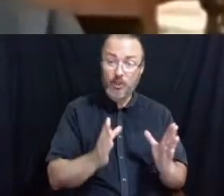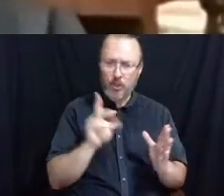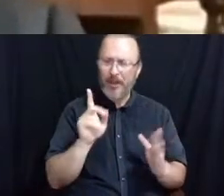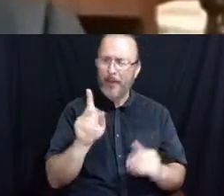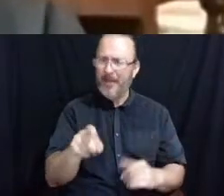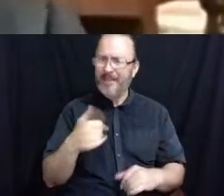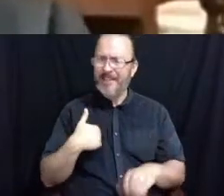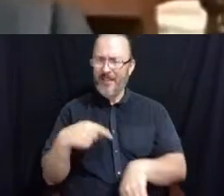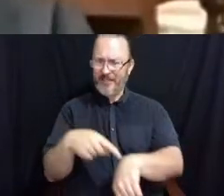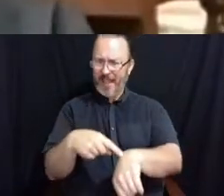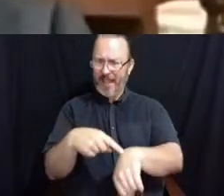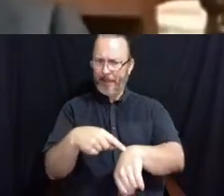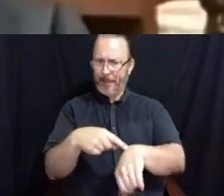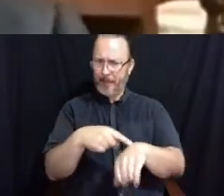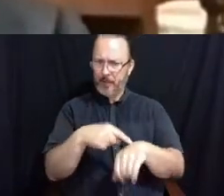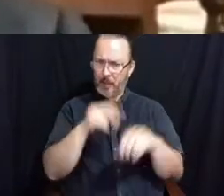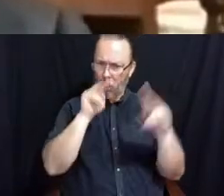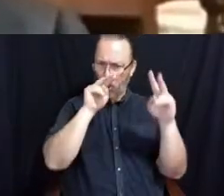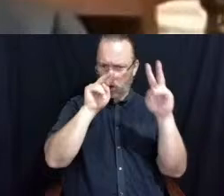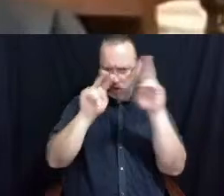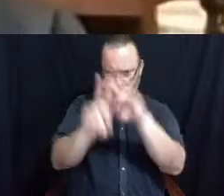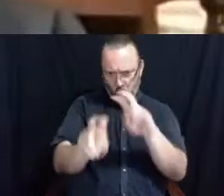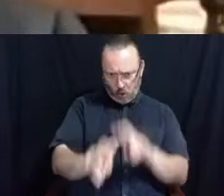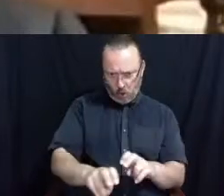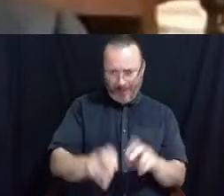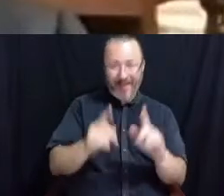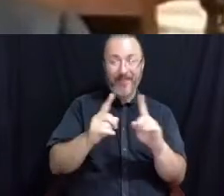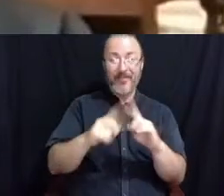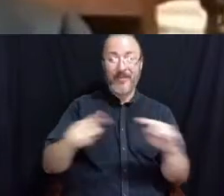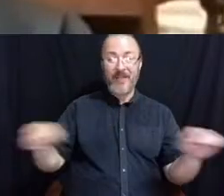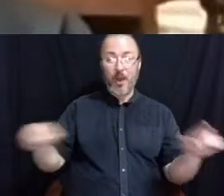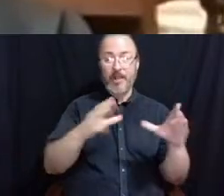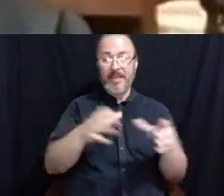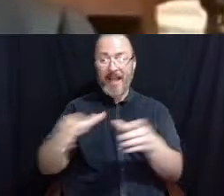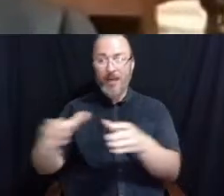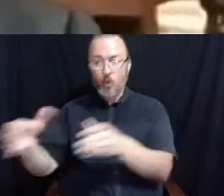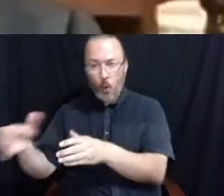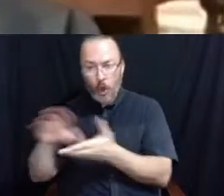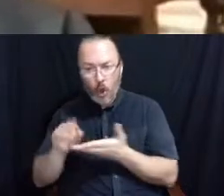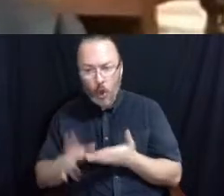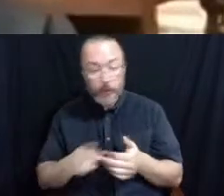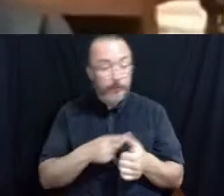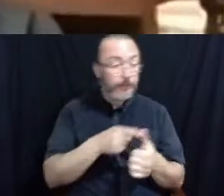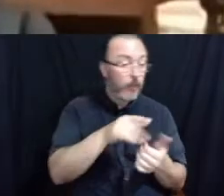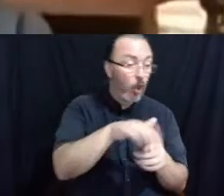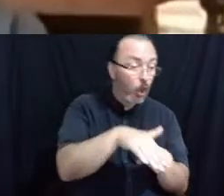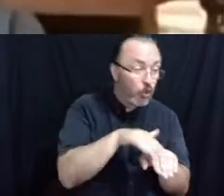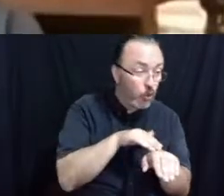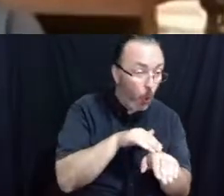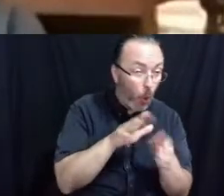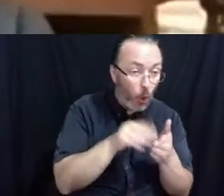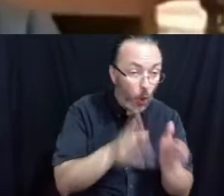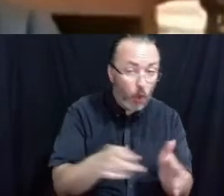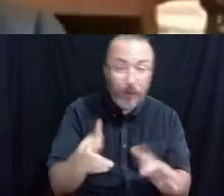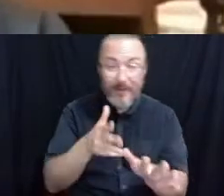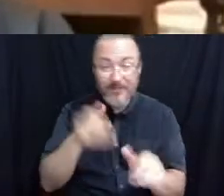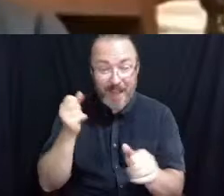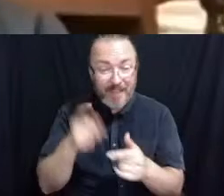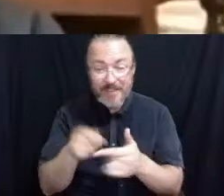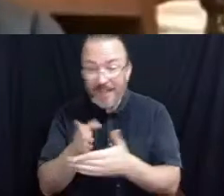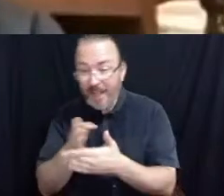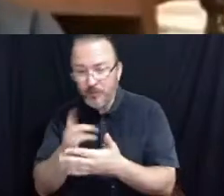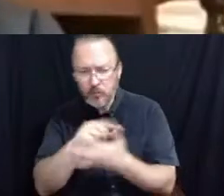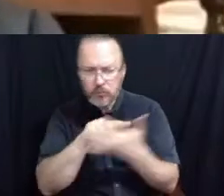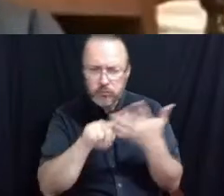l'enseignant ait le temps de prendre en charge toutes les catégories d'apprenants, les plus rapides, les plus lents, les moyens